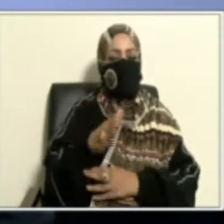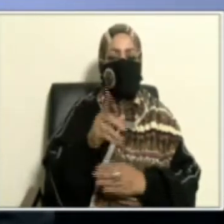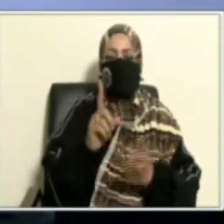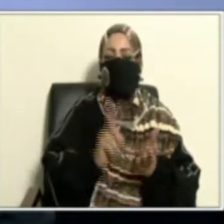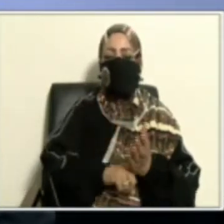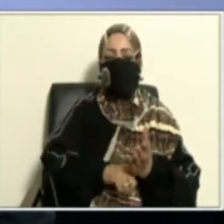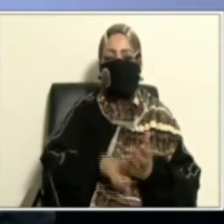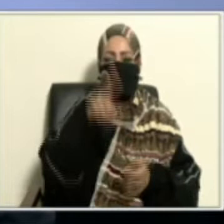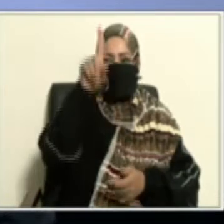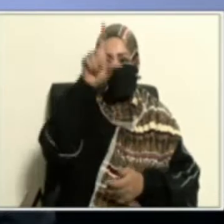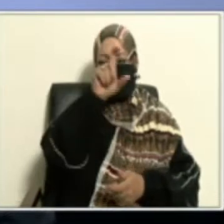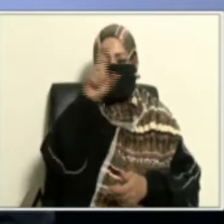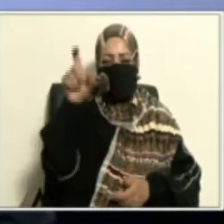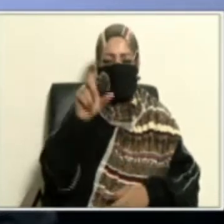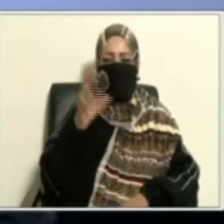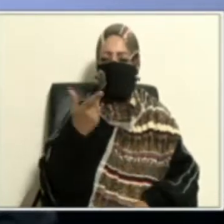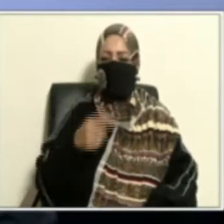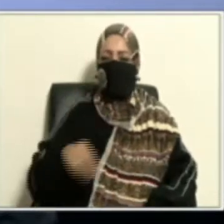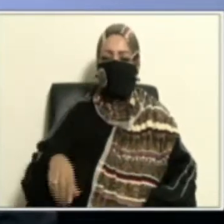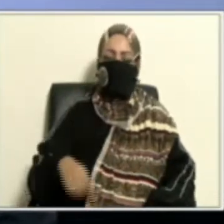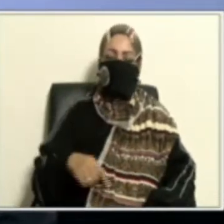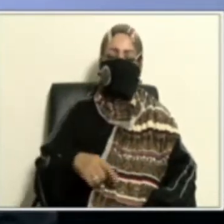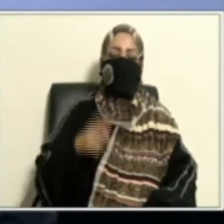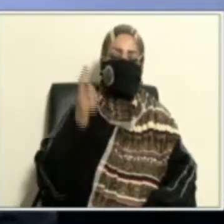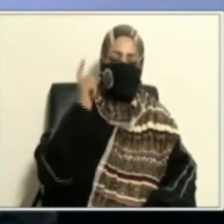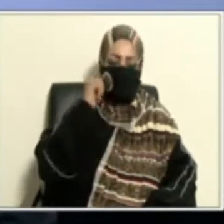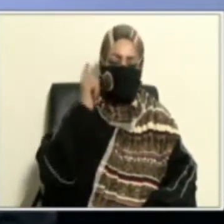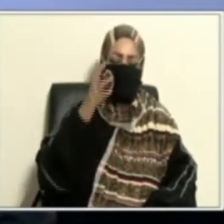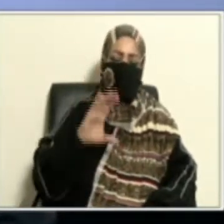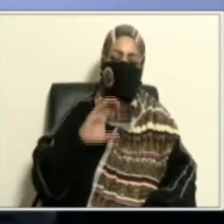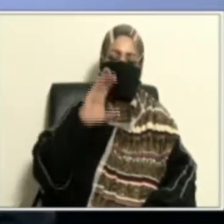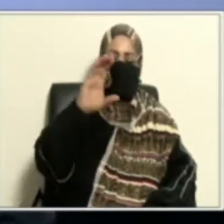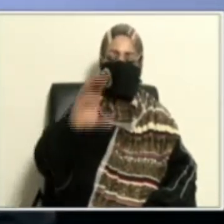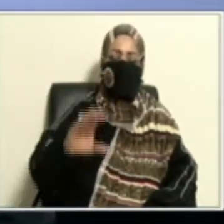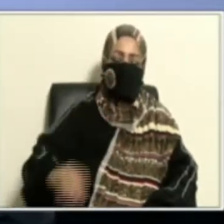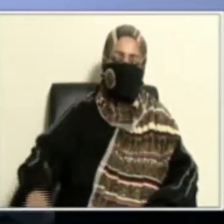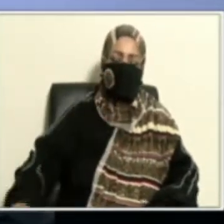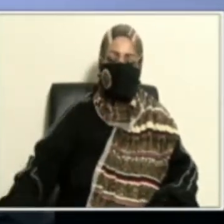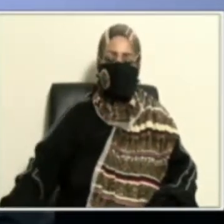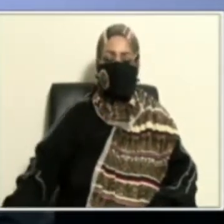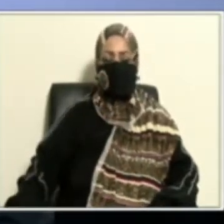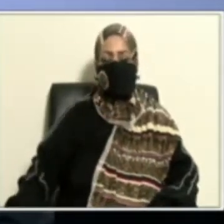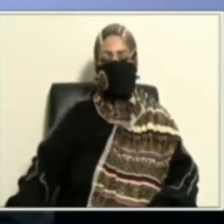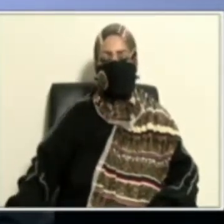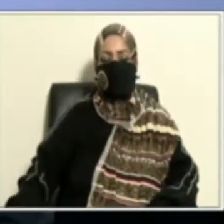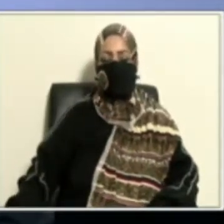صحيح. ماشي ماشي. الأخ عطية من بنغازي.